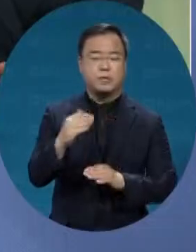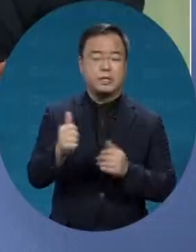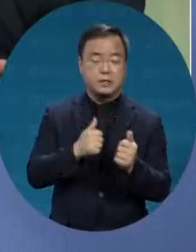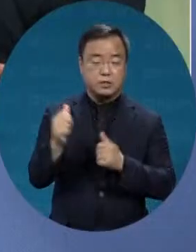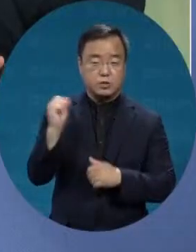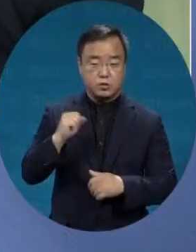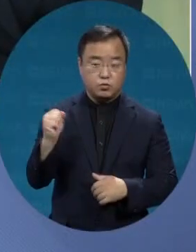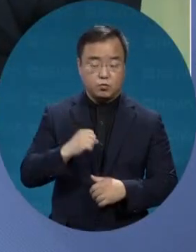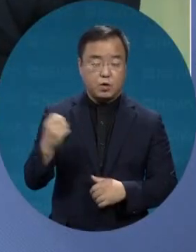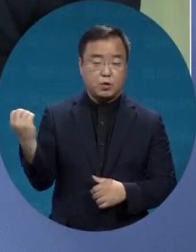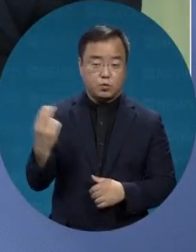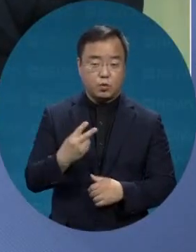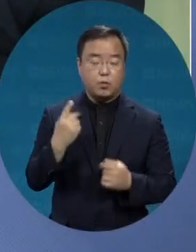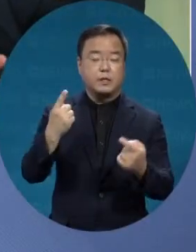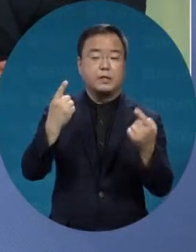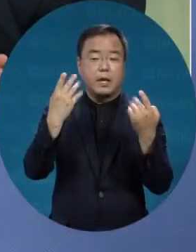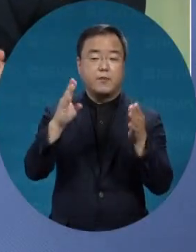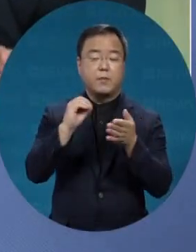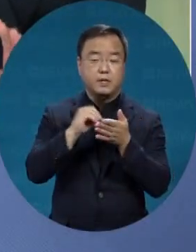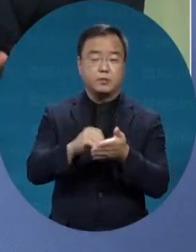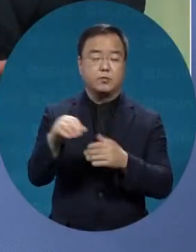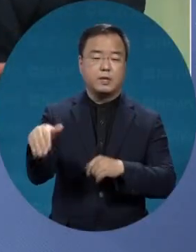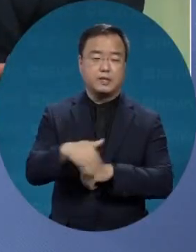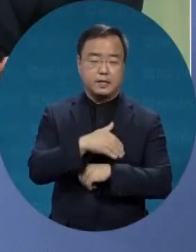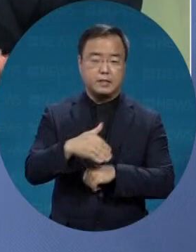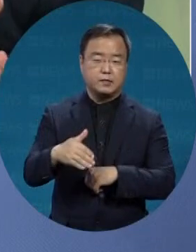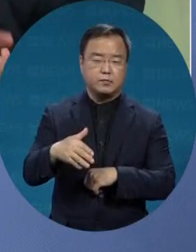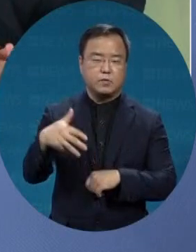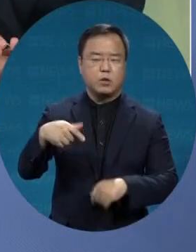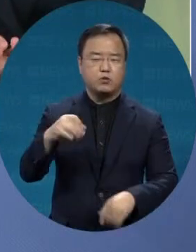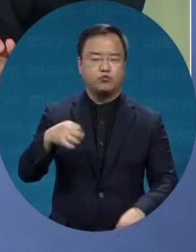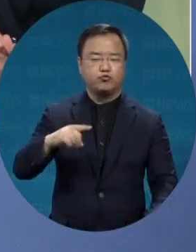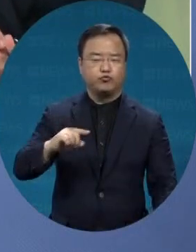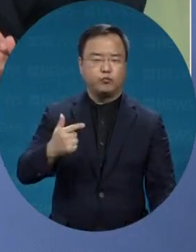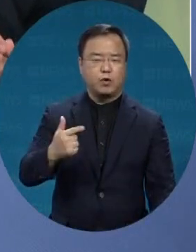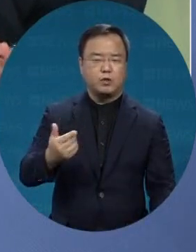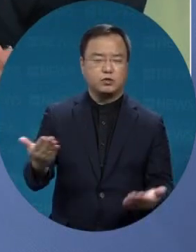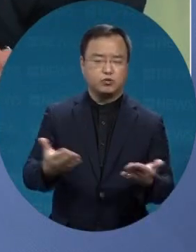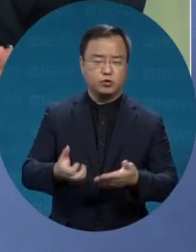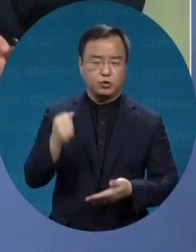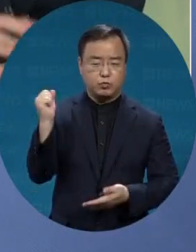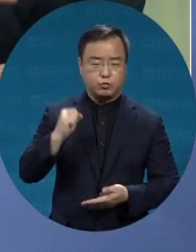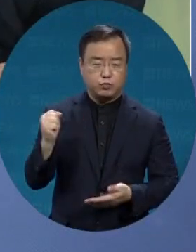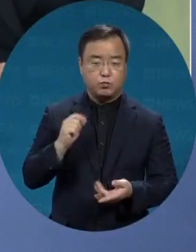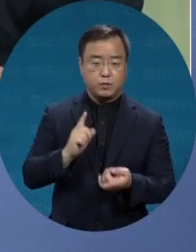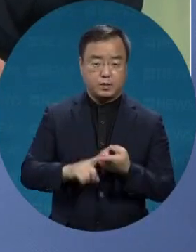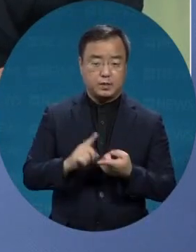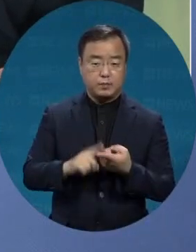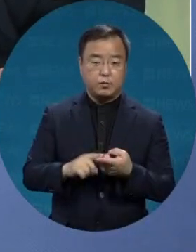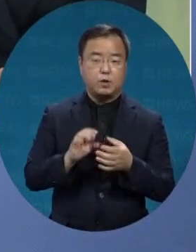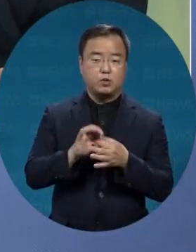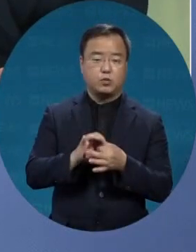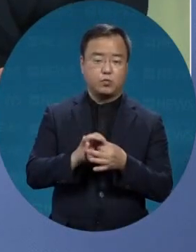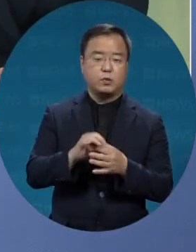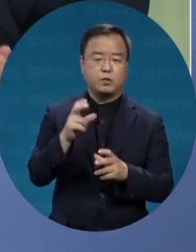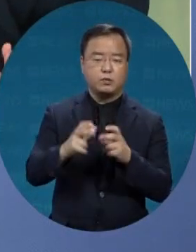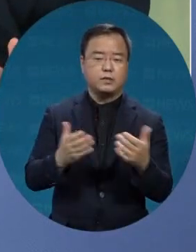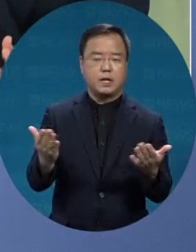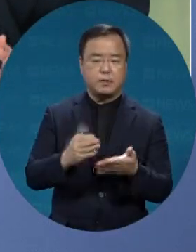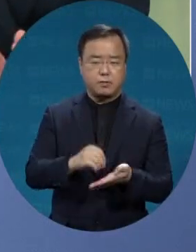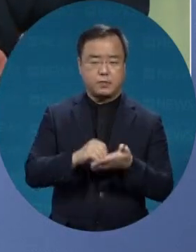또 실제로 그 대학에 등록해서 다니는 뭐 충원율이라든지 취업률 뭐 이런 것들을 통해서 해당 산업에 진출할 수 있는